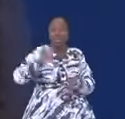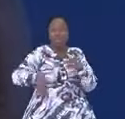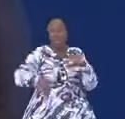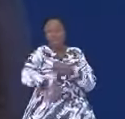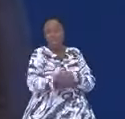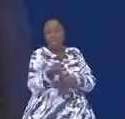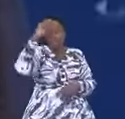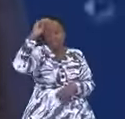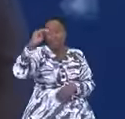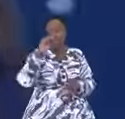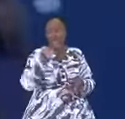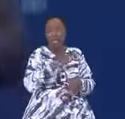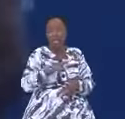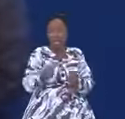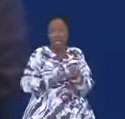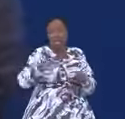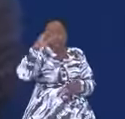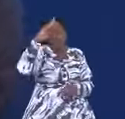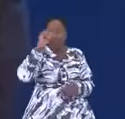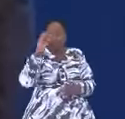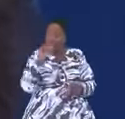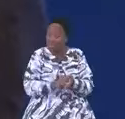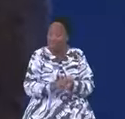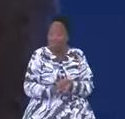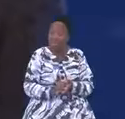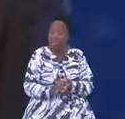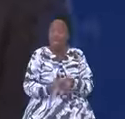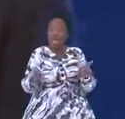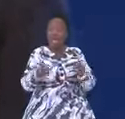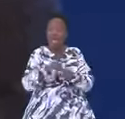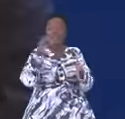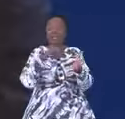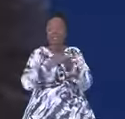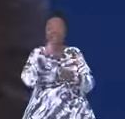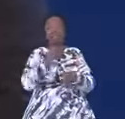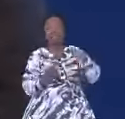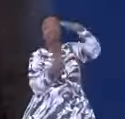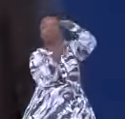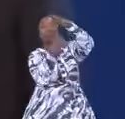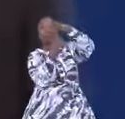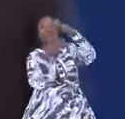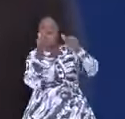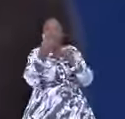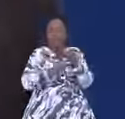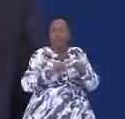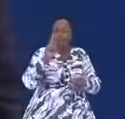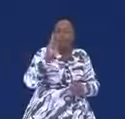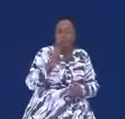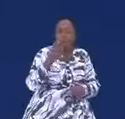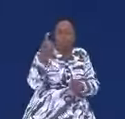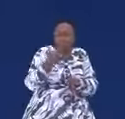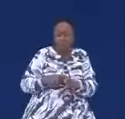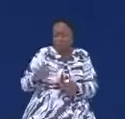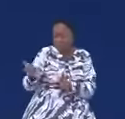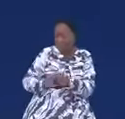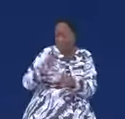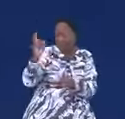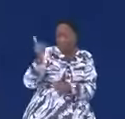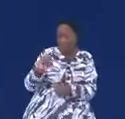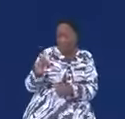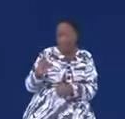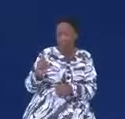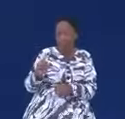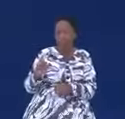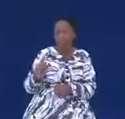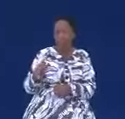pour que comme ses biens au tout le monde pas de tout lieu pouvait donc levé